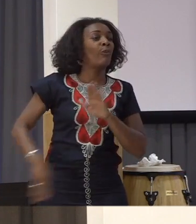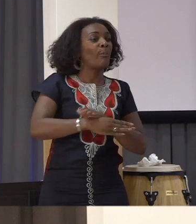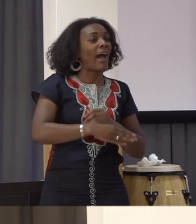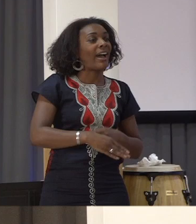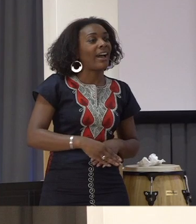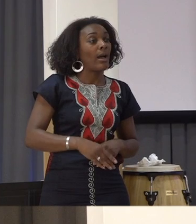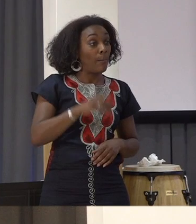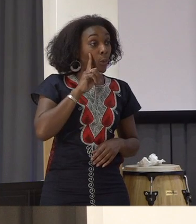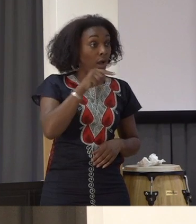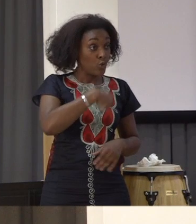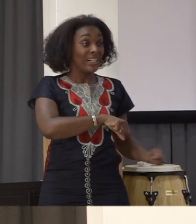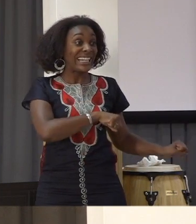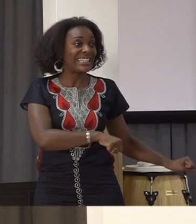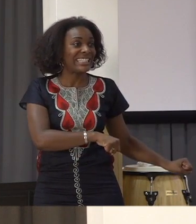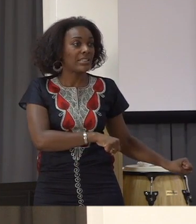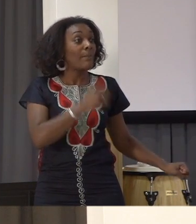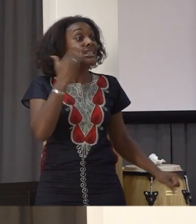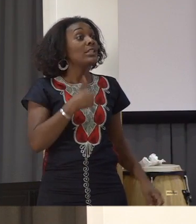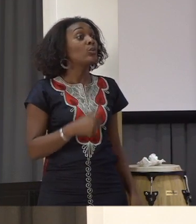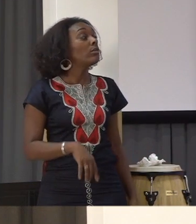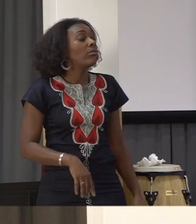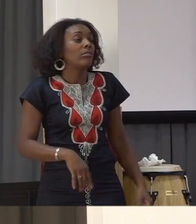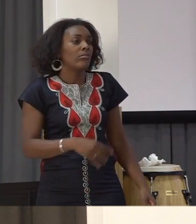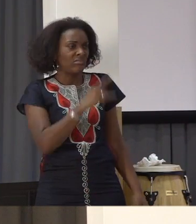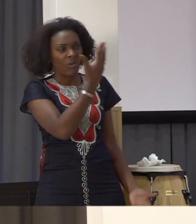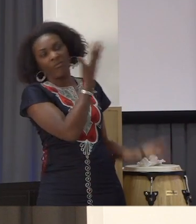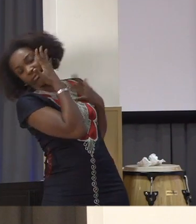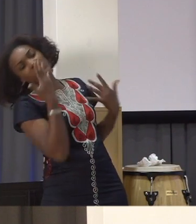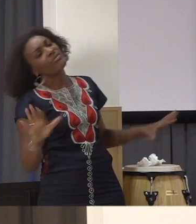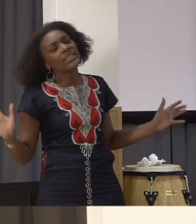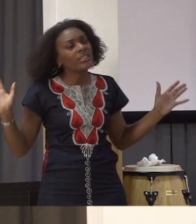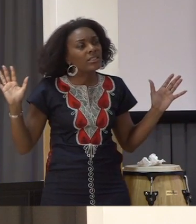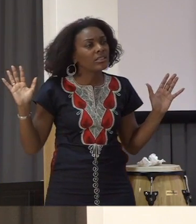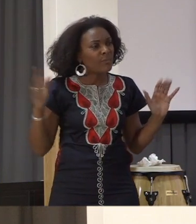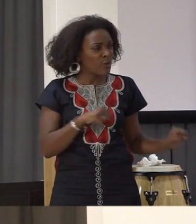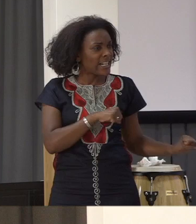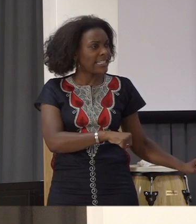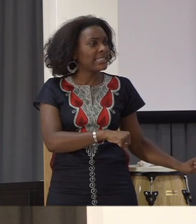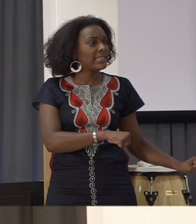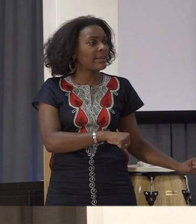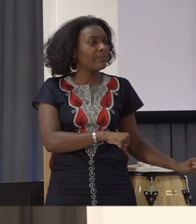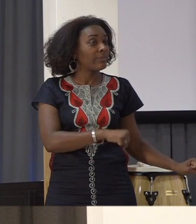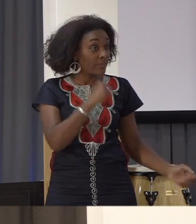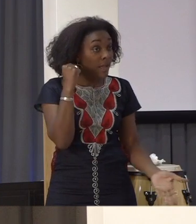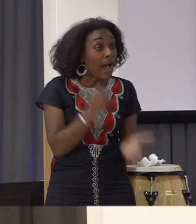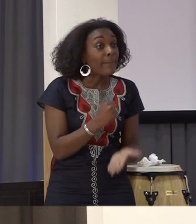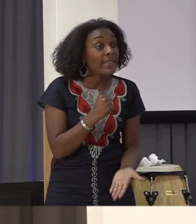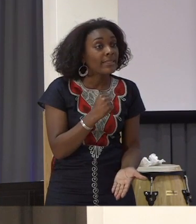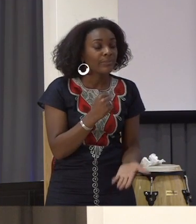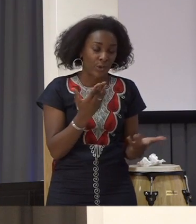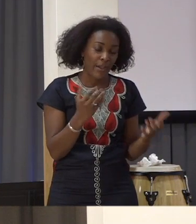route. Et laisse le Seigneur au contrôle de tout cela. Inclinons nos fronts quelques instants, s'il vous plaît.